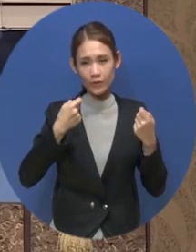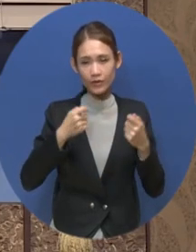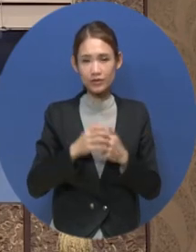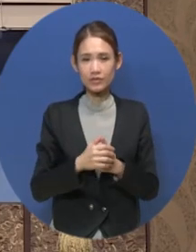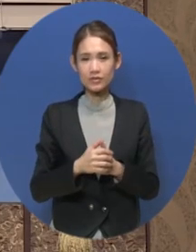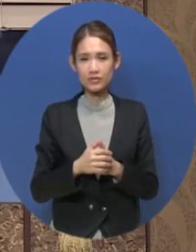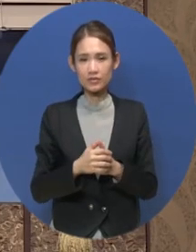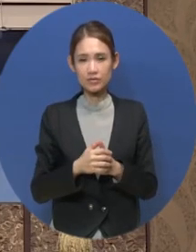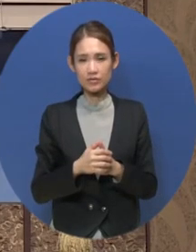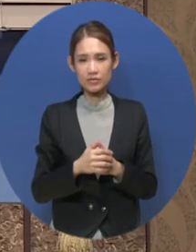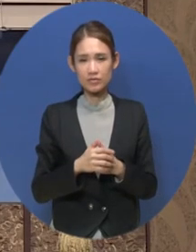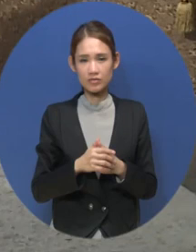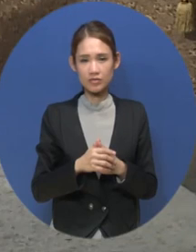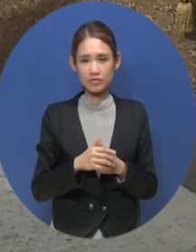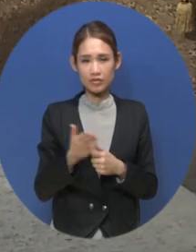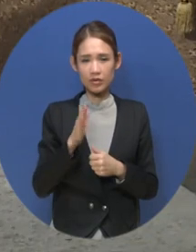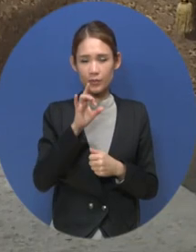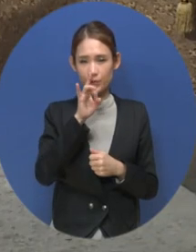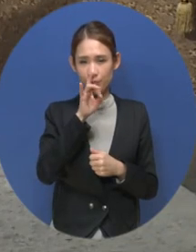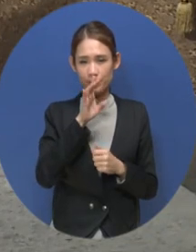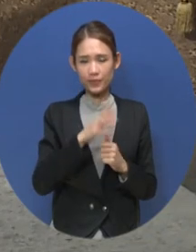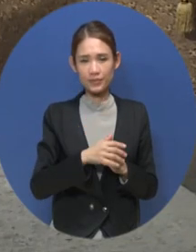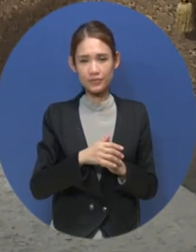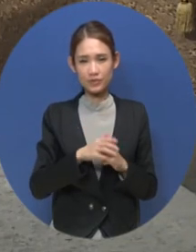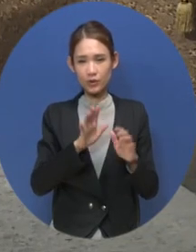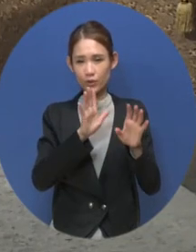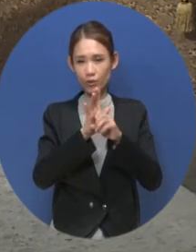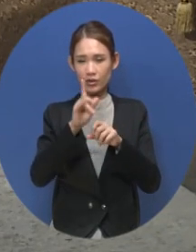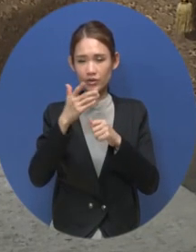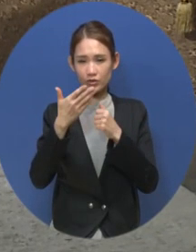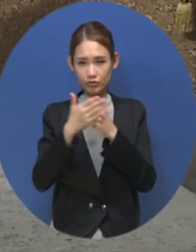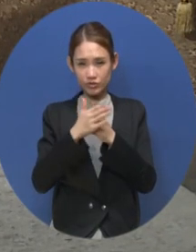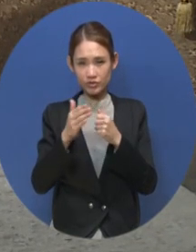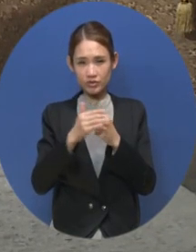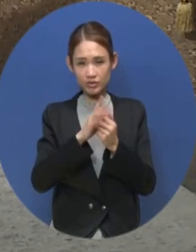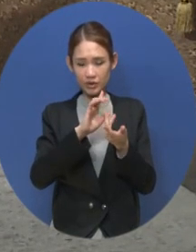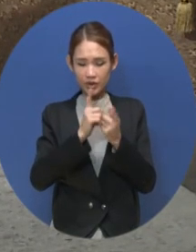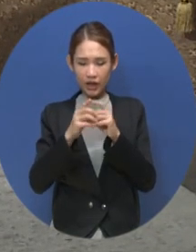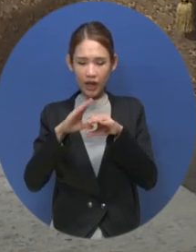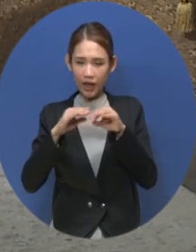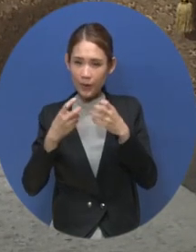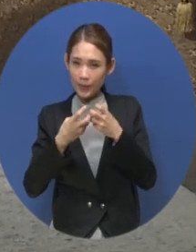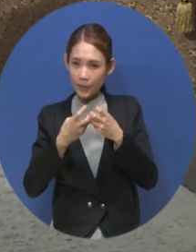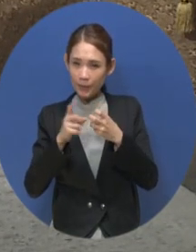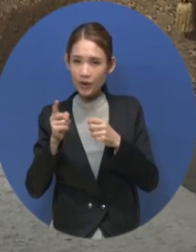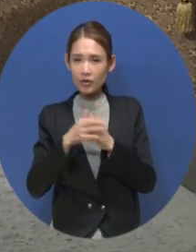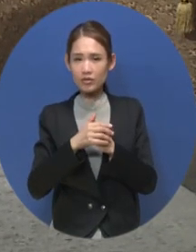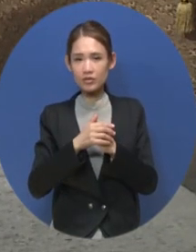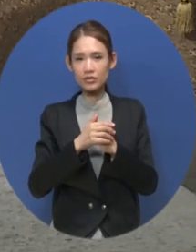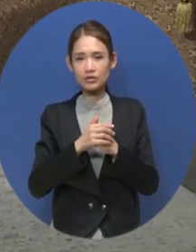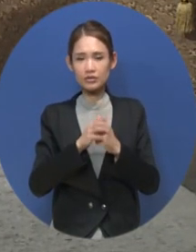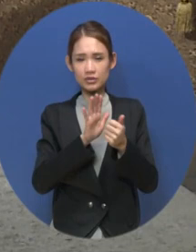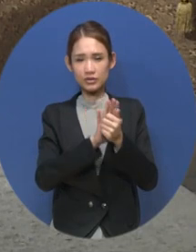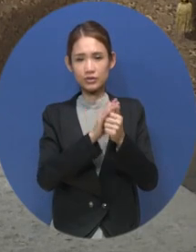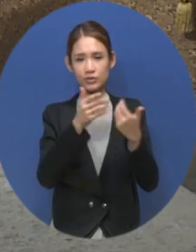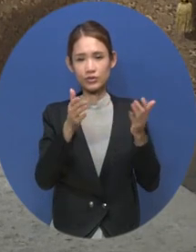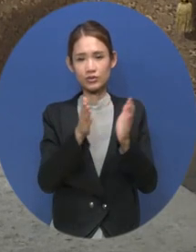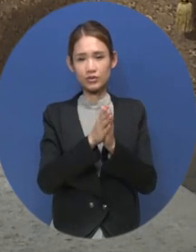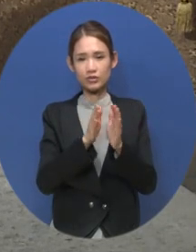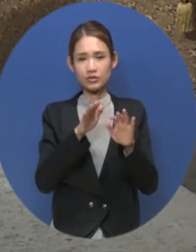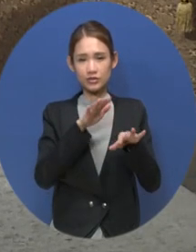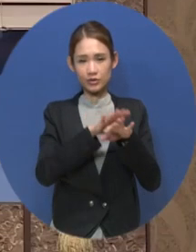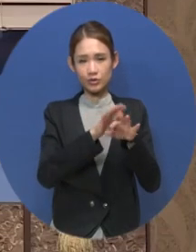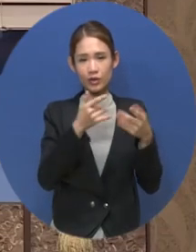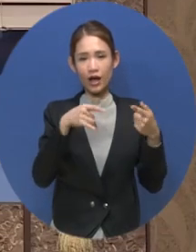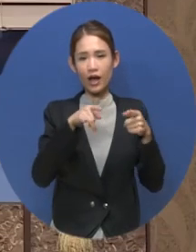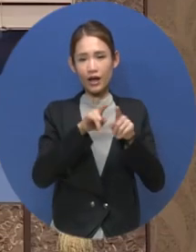못하게 되는 것이죠. 할 수가 없게 됐군요. 그래서 때문에. 이제 저희가 대책을 세우는 게 그럼 아예 선수촌에 우리